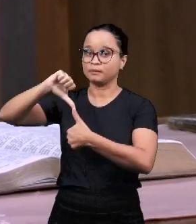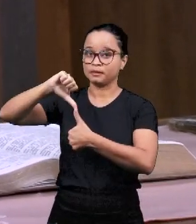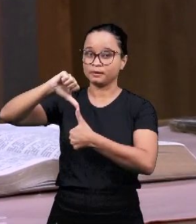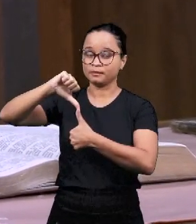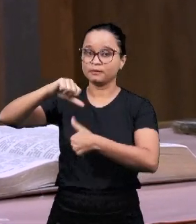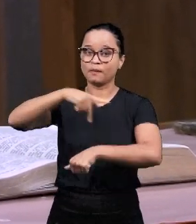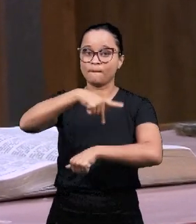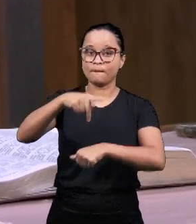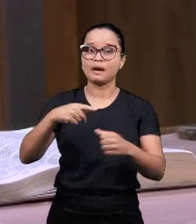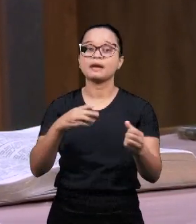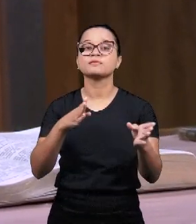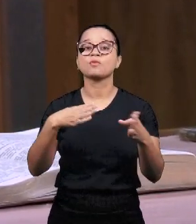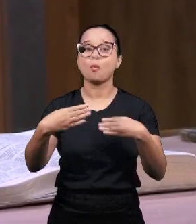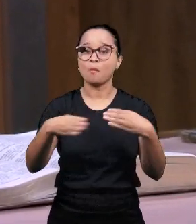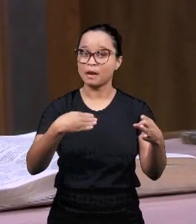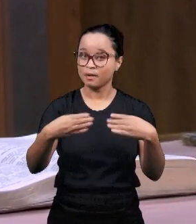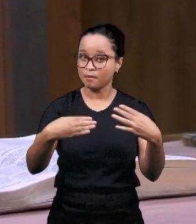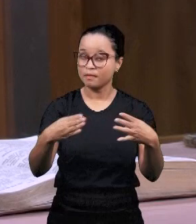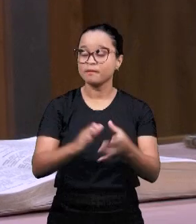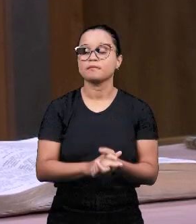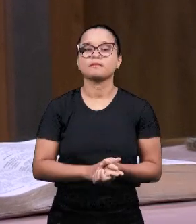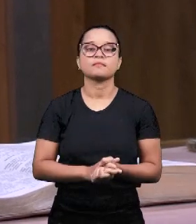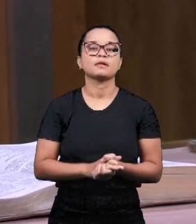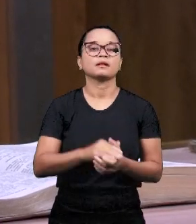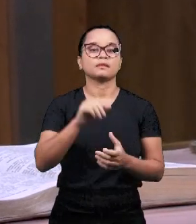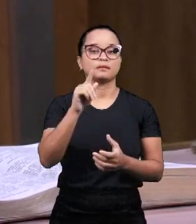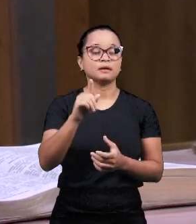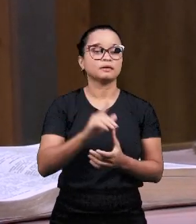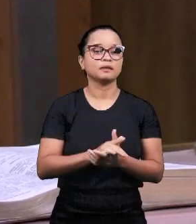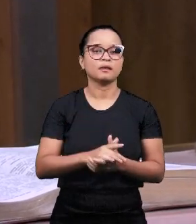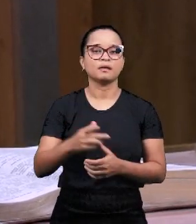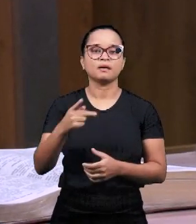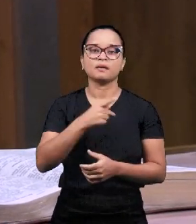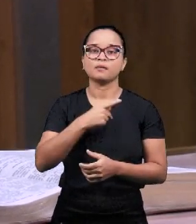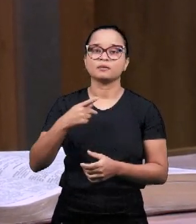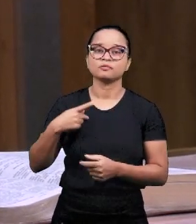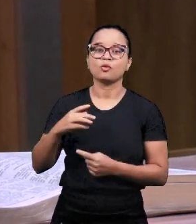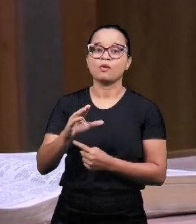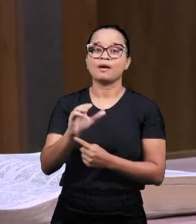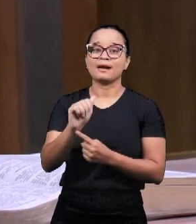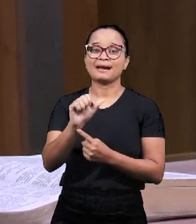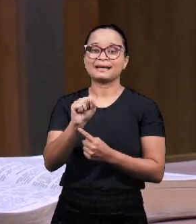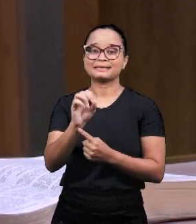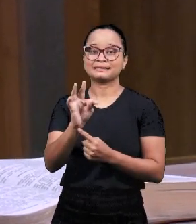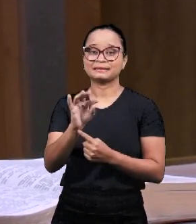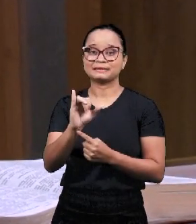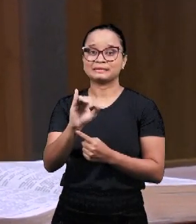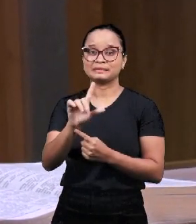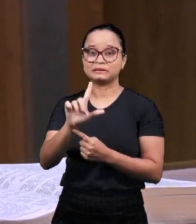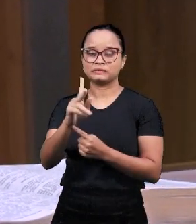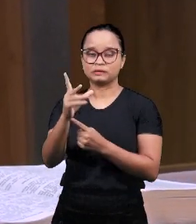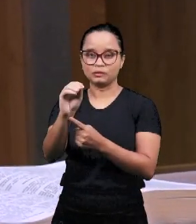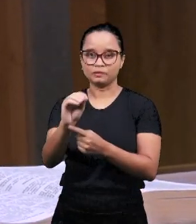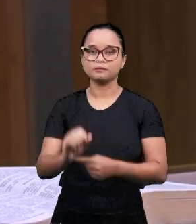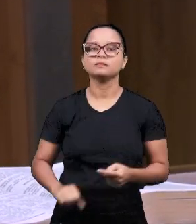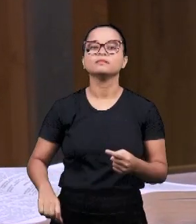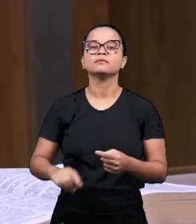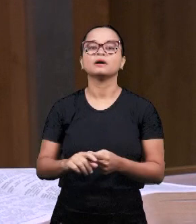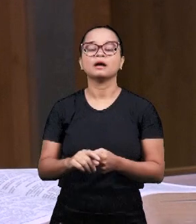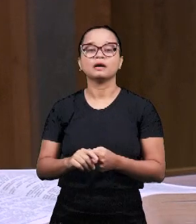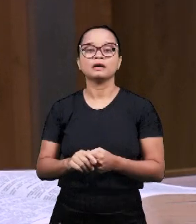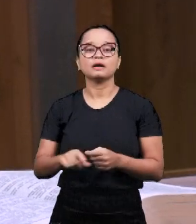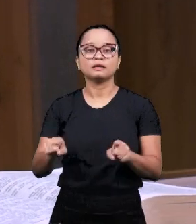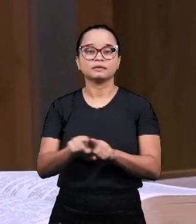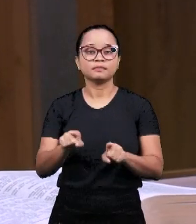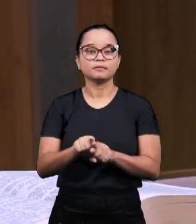centrale, au Panama, dans l'église de Agua Dulce. Au Panama, pasteur Vicente Castillo, notre sœur Cimé